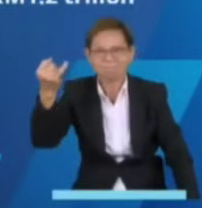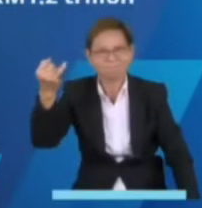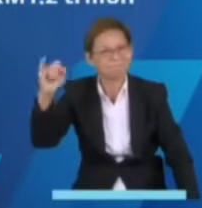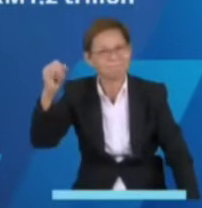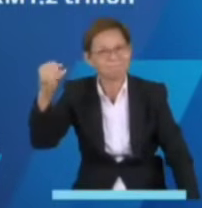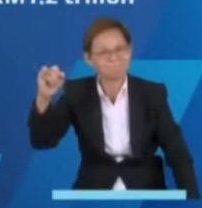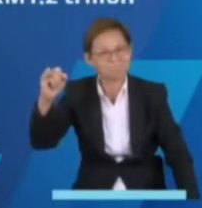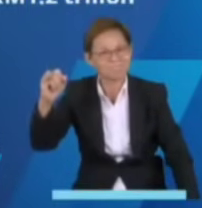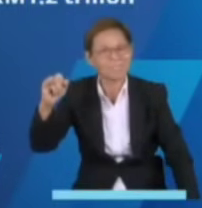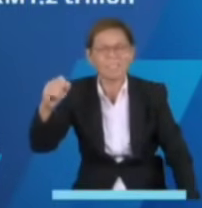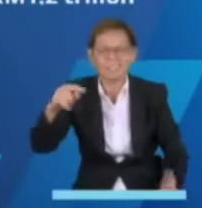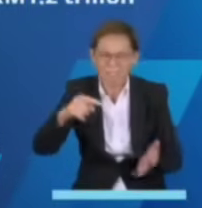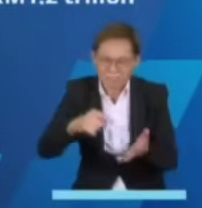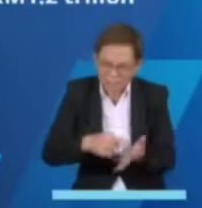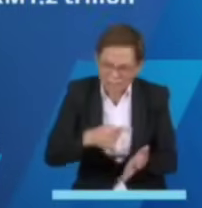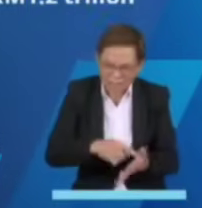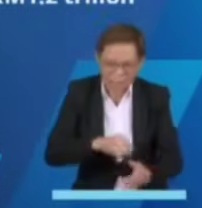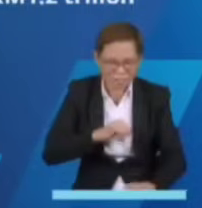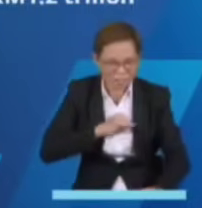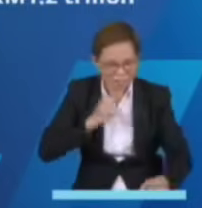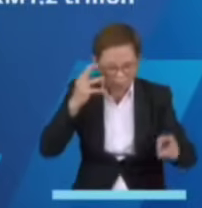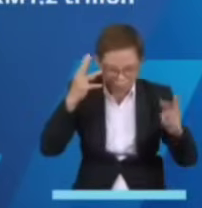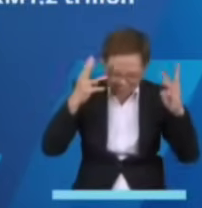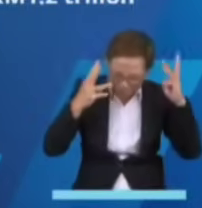itu kadang-kadang saya resah,